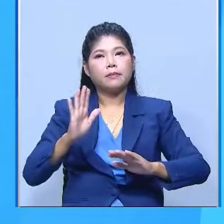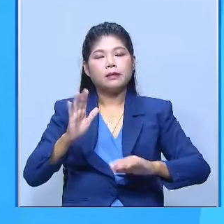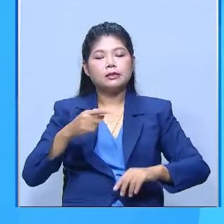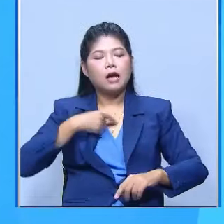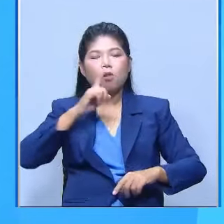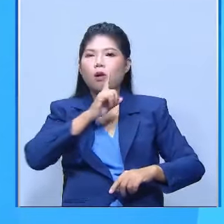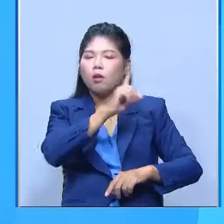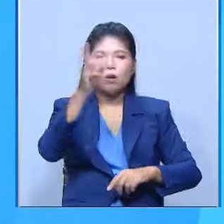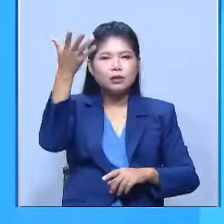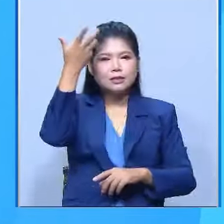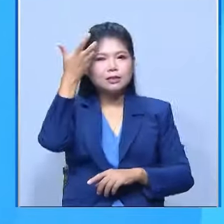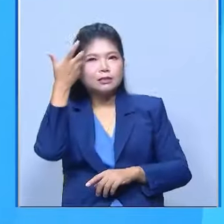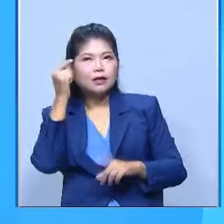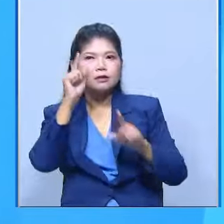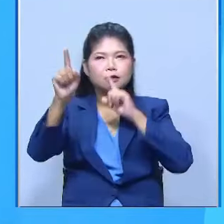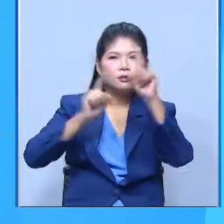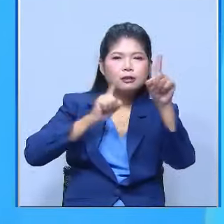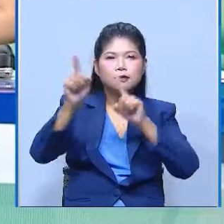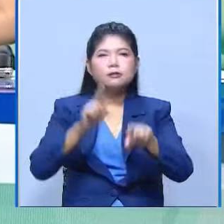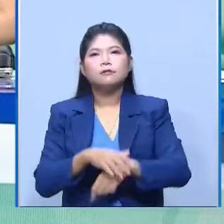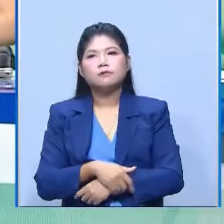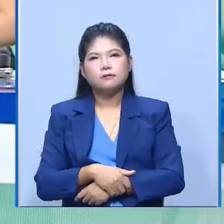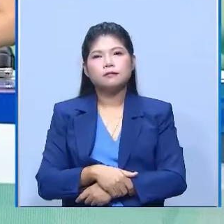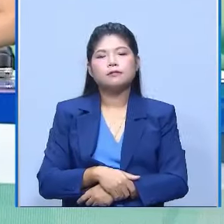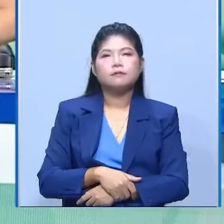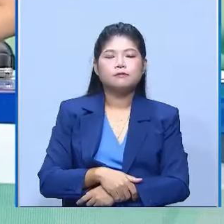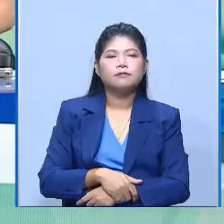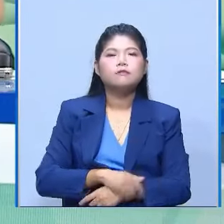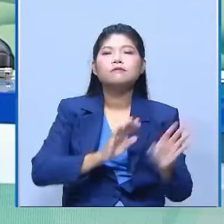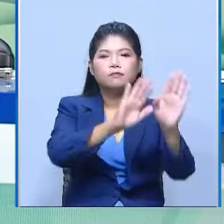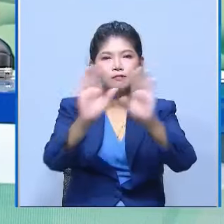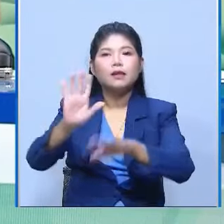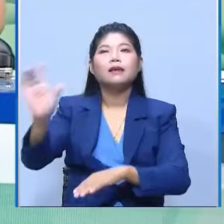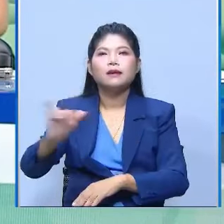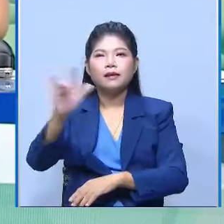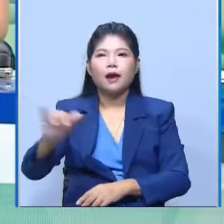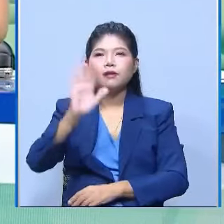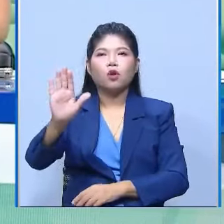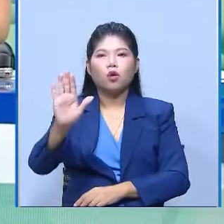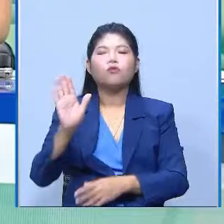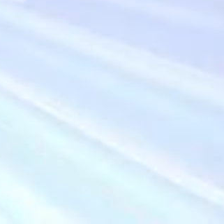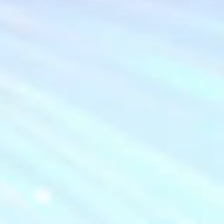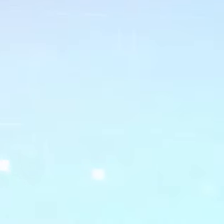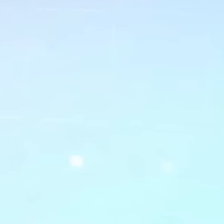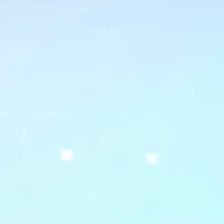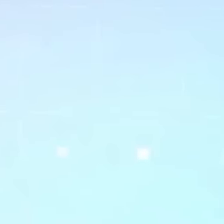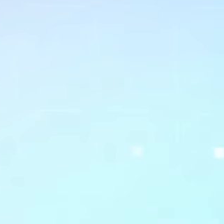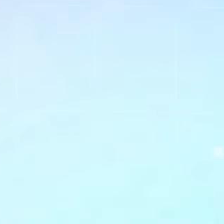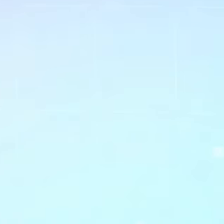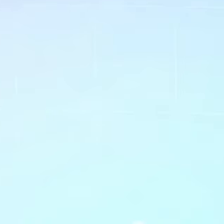ยวายอยู่ตรงนี ้ก็ต้องฝากทางญาติของป้าแดงให้ดูแลด้วยนะคะ